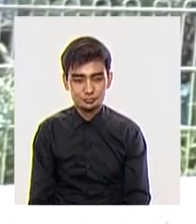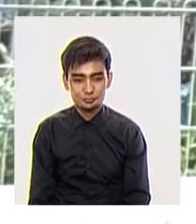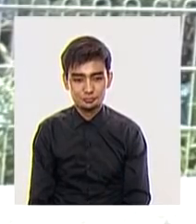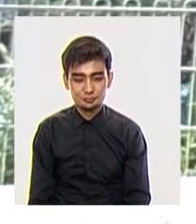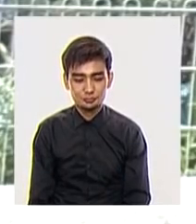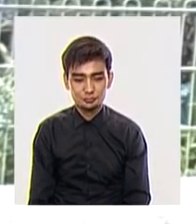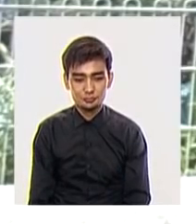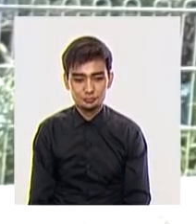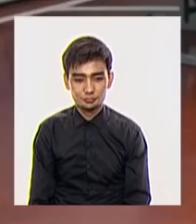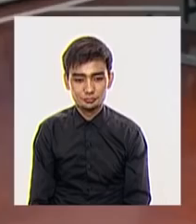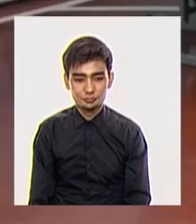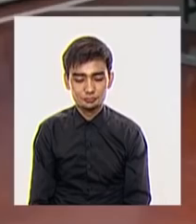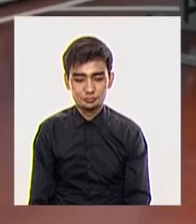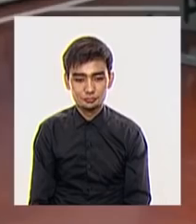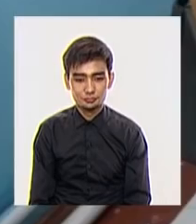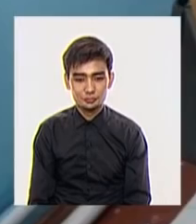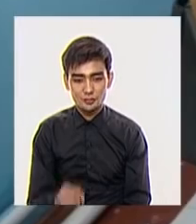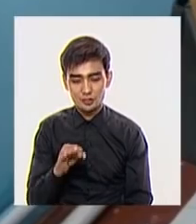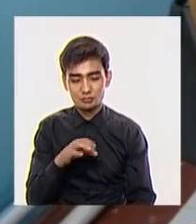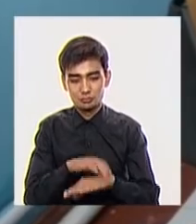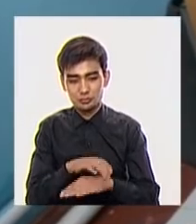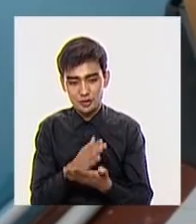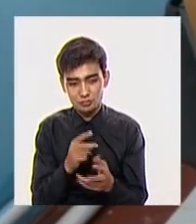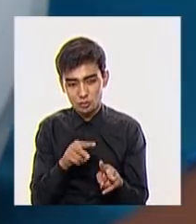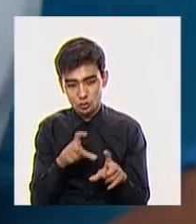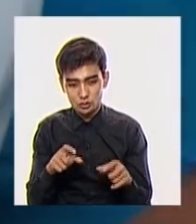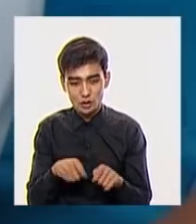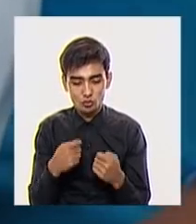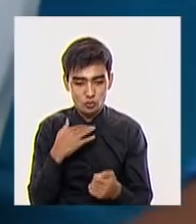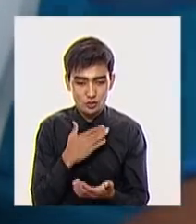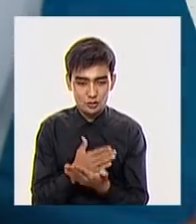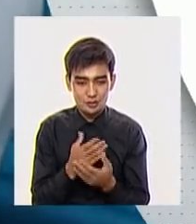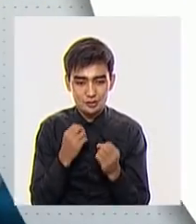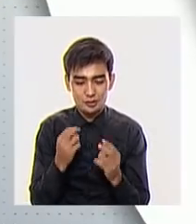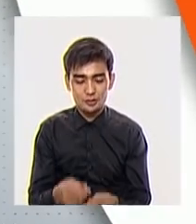знаем, он местный. Зафиксировали ли наблюдатели нарушения?